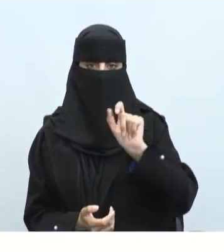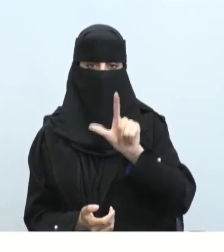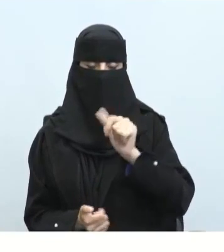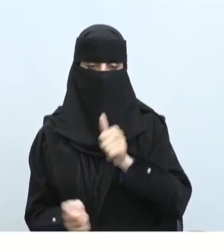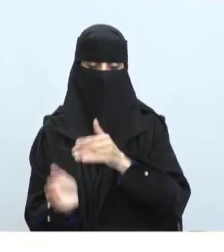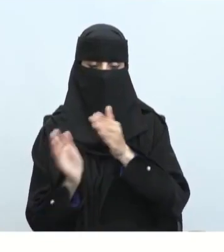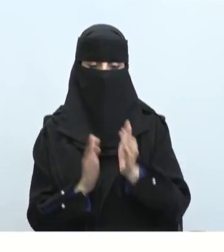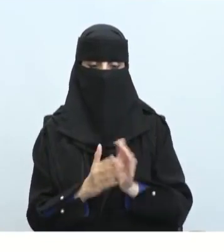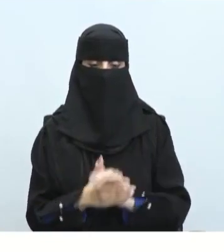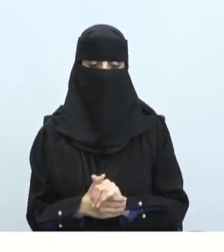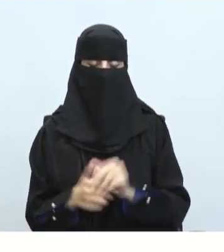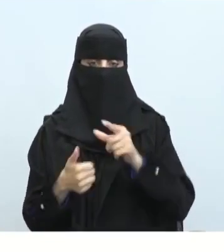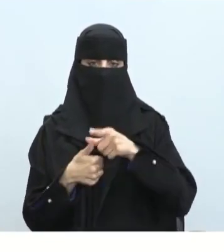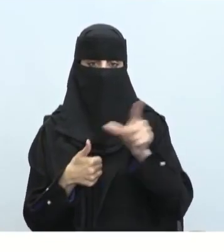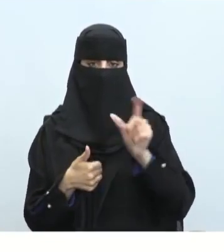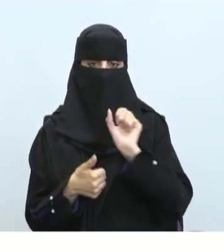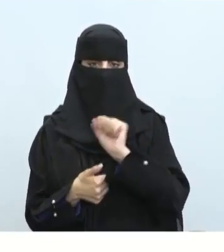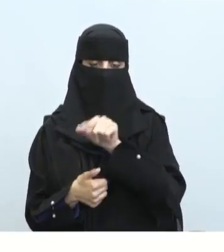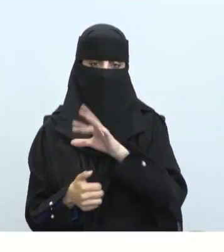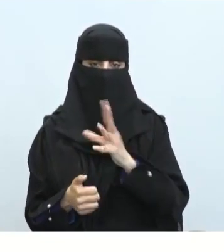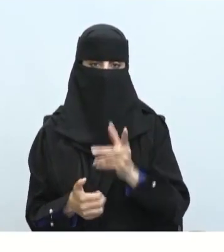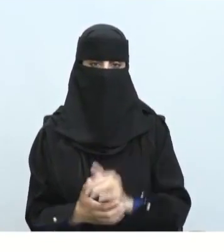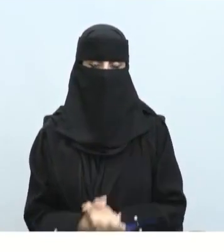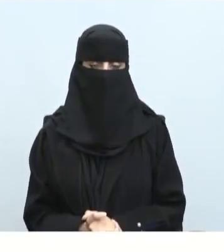لعل اسمه